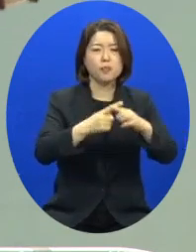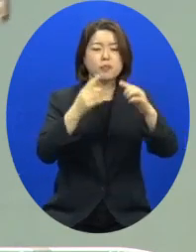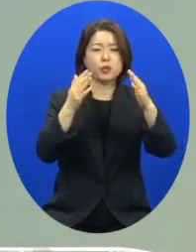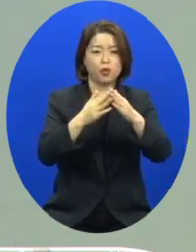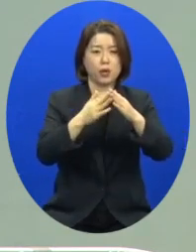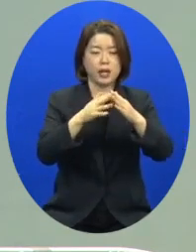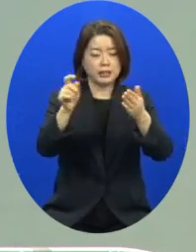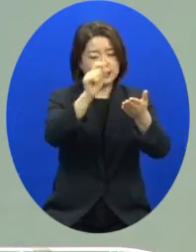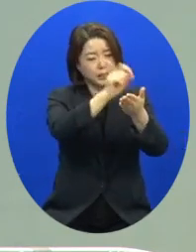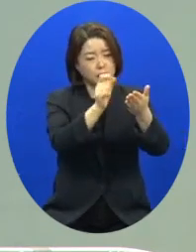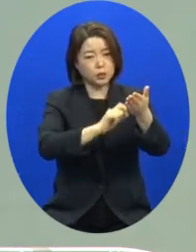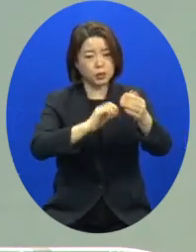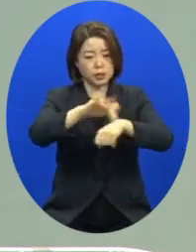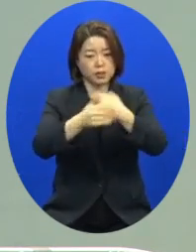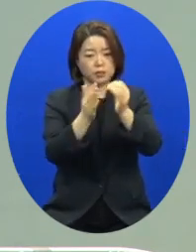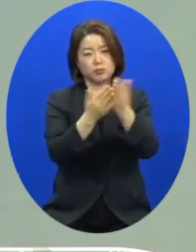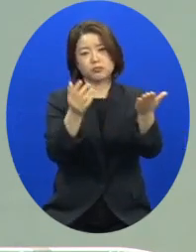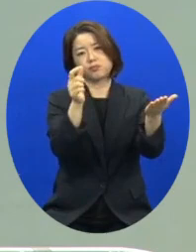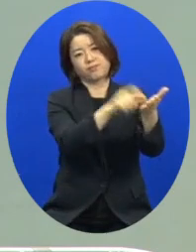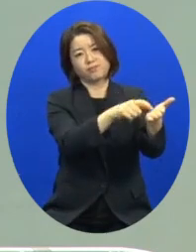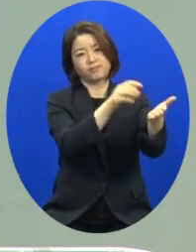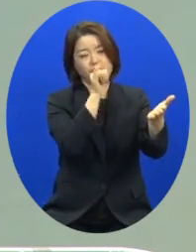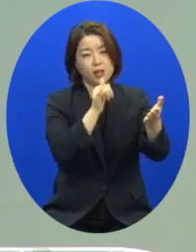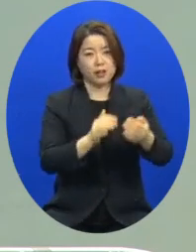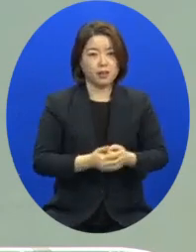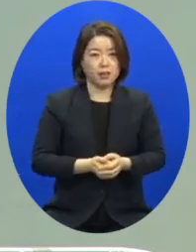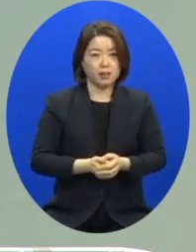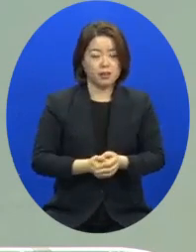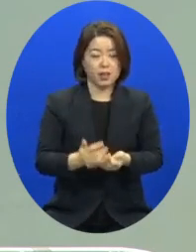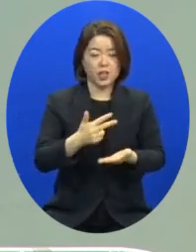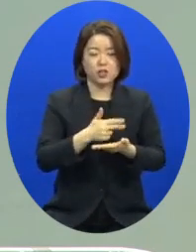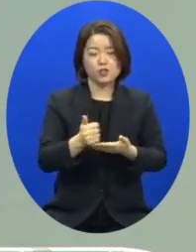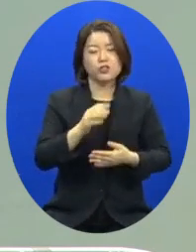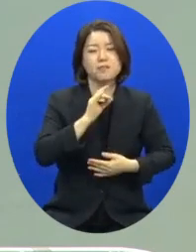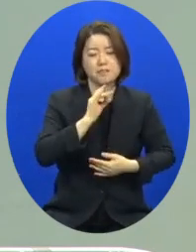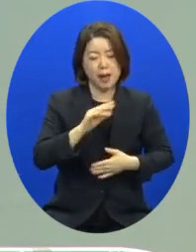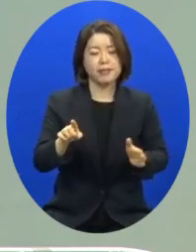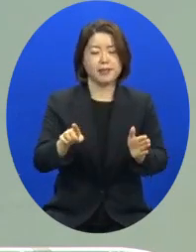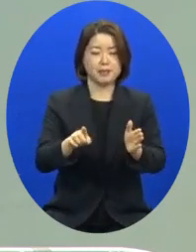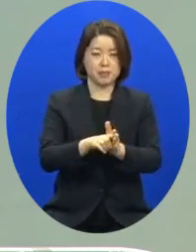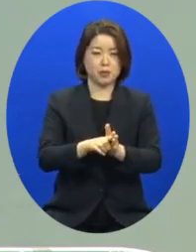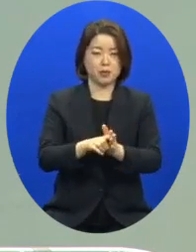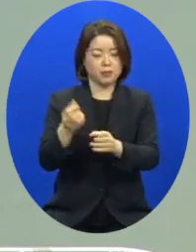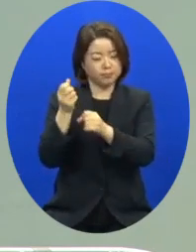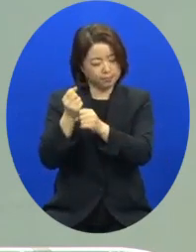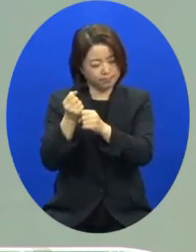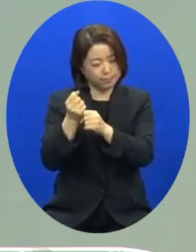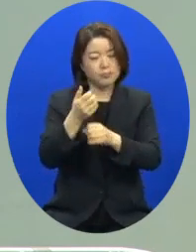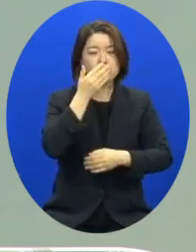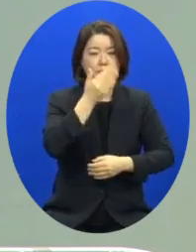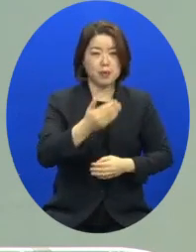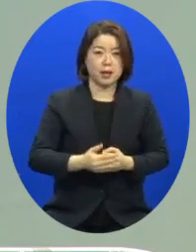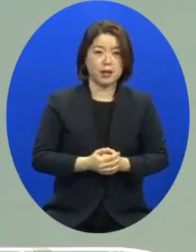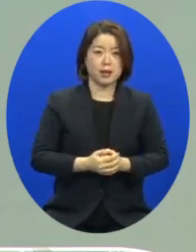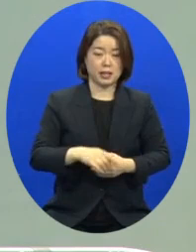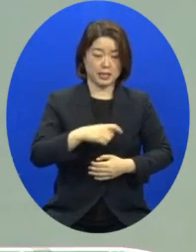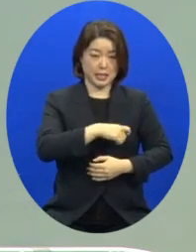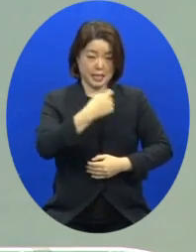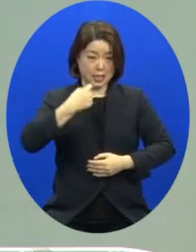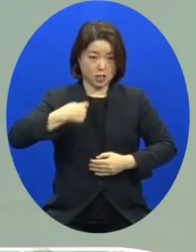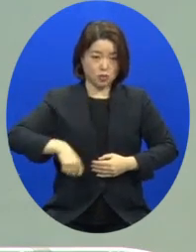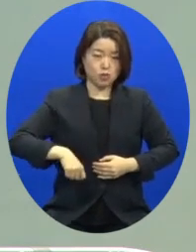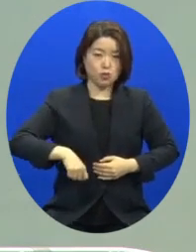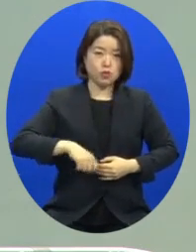기록이 성경에 나와 있어요. 주님만 믿고 의지하면 돼요. 중국 공산당이